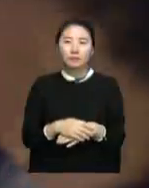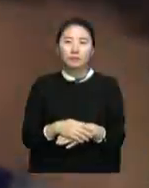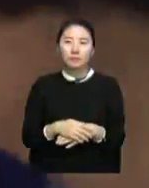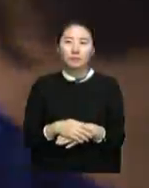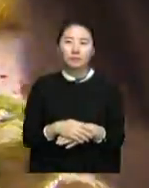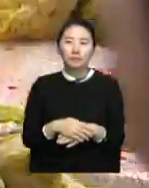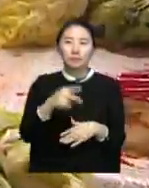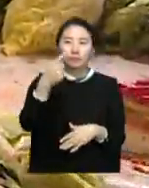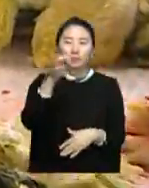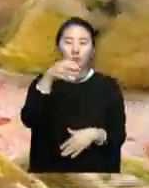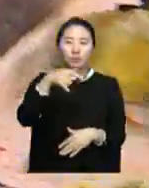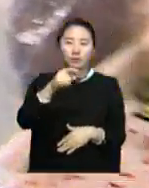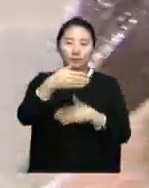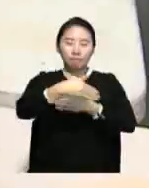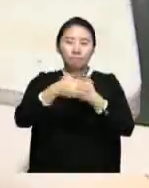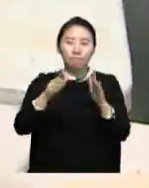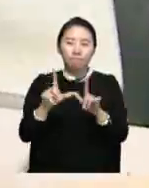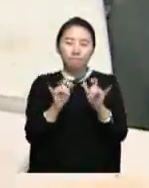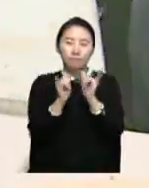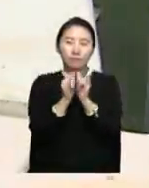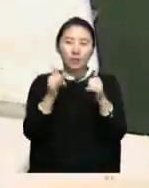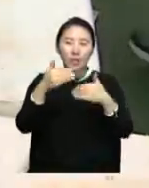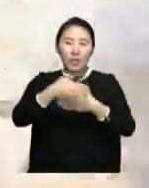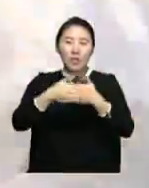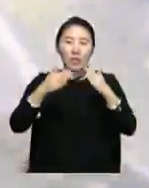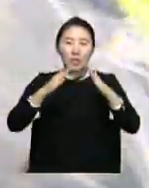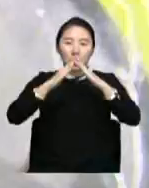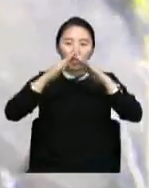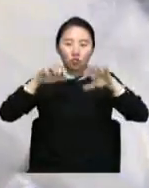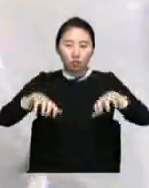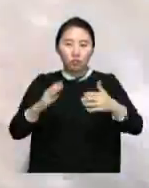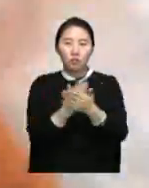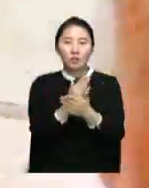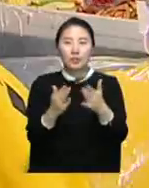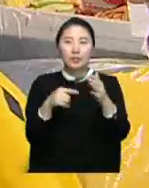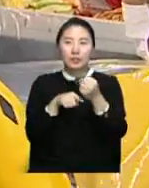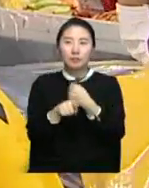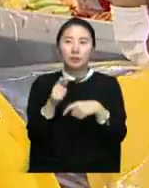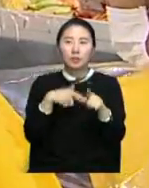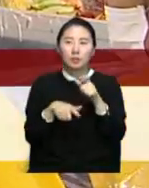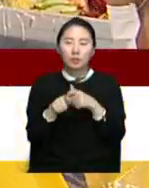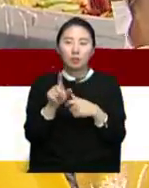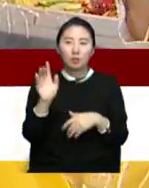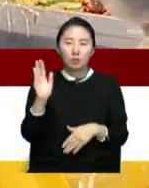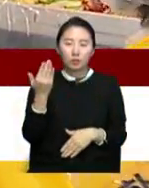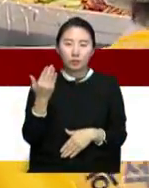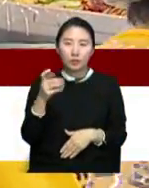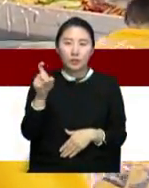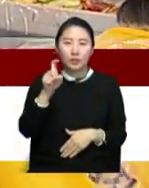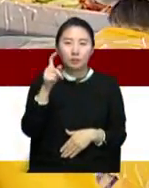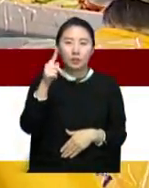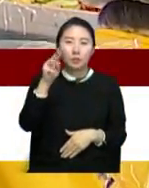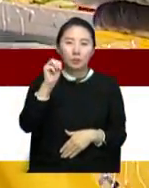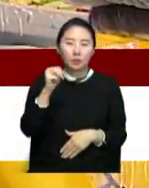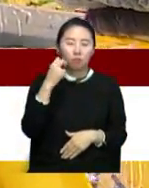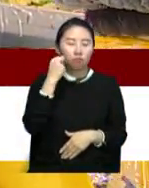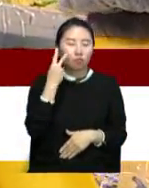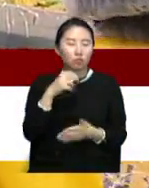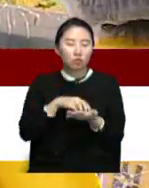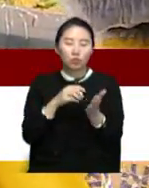가운데는 동자동 쪽방 주민이 참여해 이웃 나눔의 의미를 더했습니다. 10kg 갖고는 뭐 한두 달 먹으면